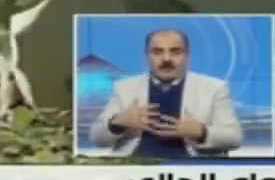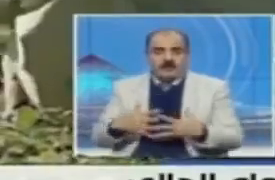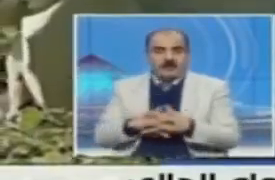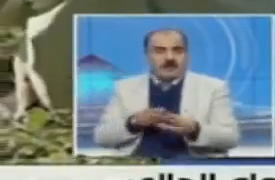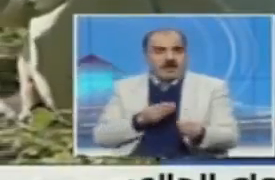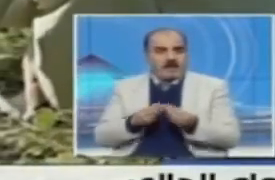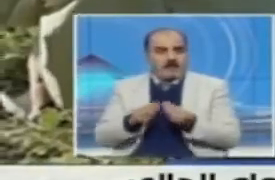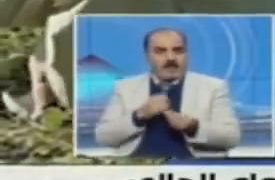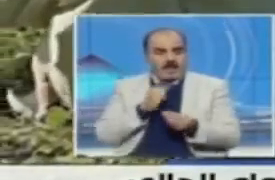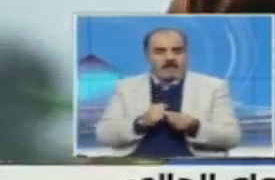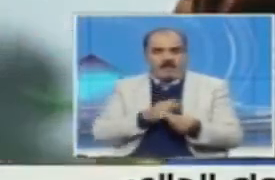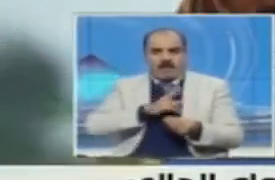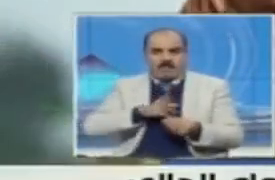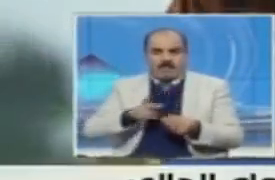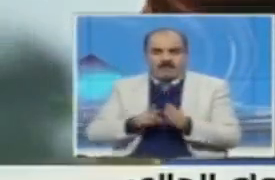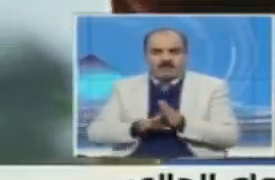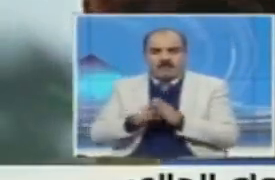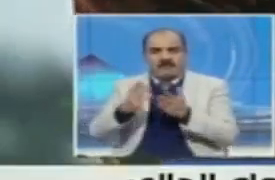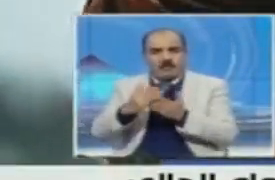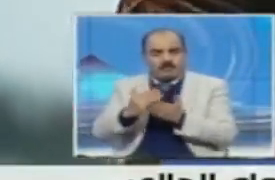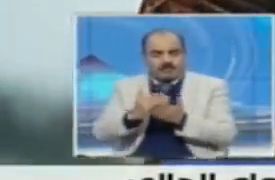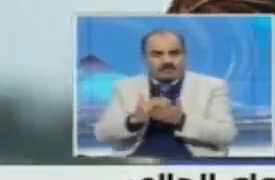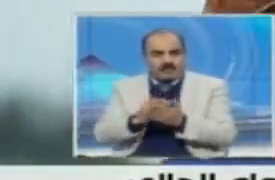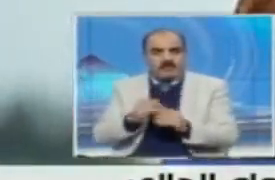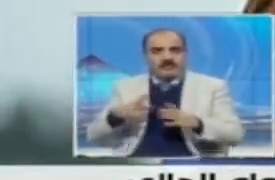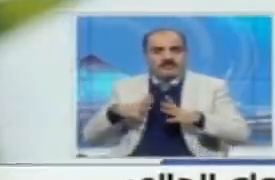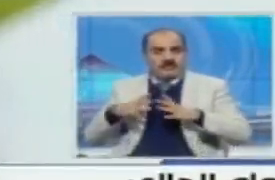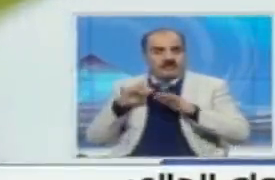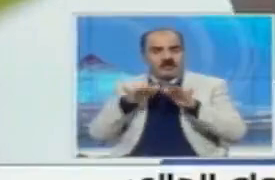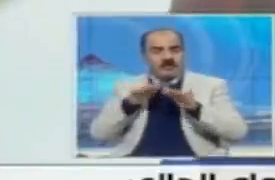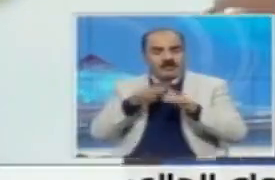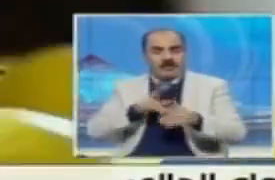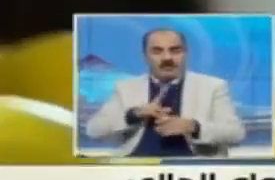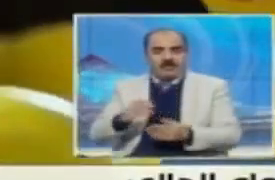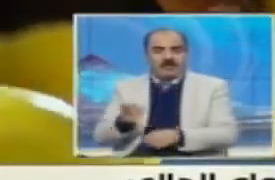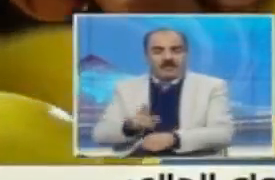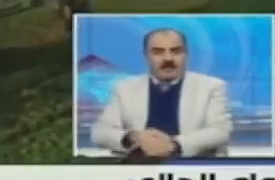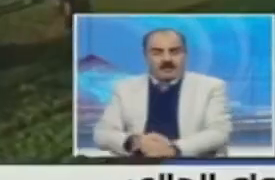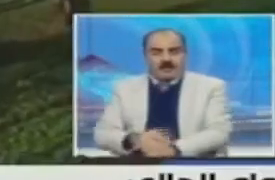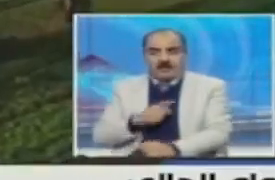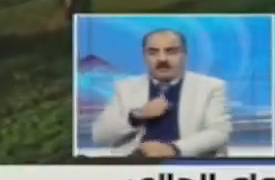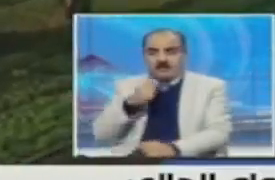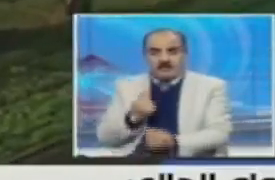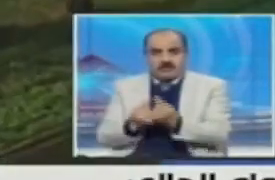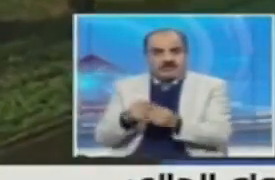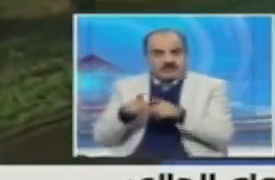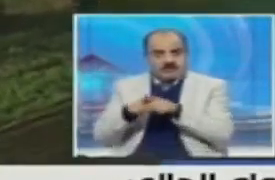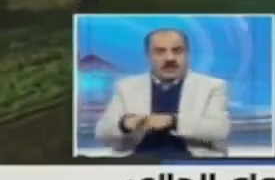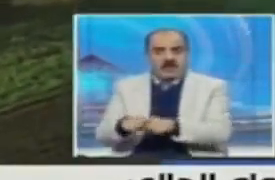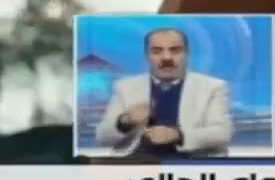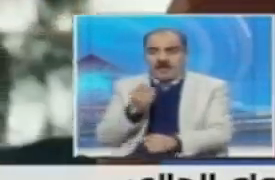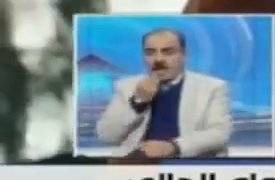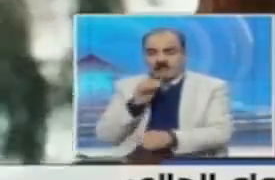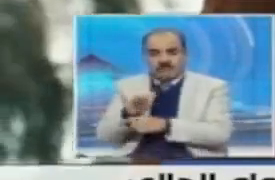يمكن إنكارها في مجال التمكين الاقتصادي وفرص العمل وغيرها مجالات، ولكن لارتباط الزراعة بملف الأمن